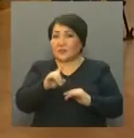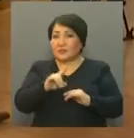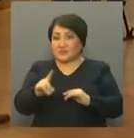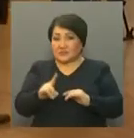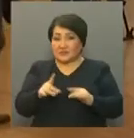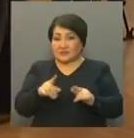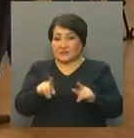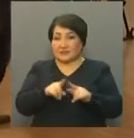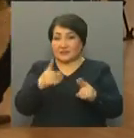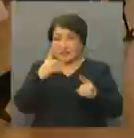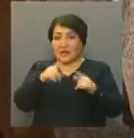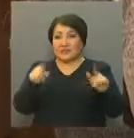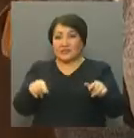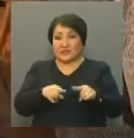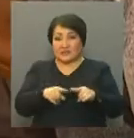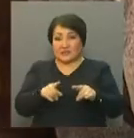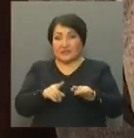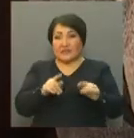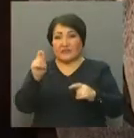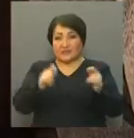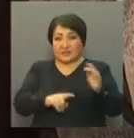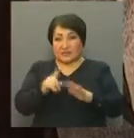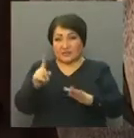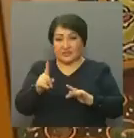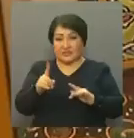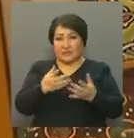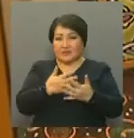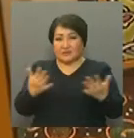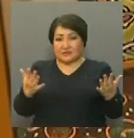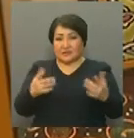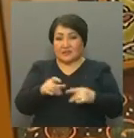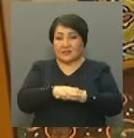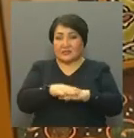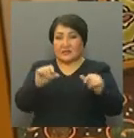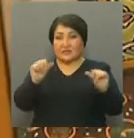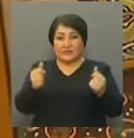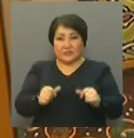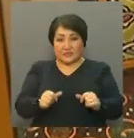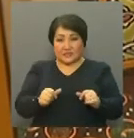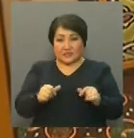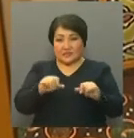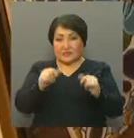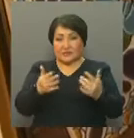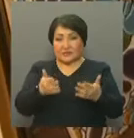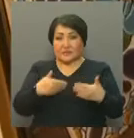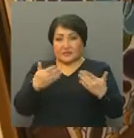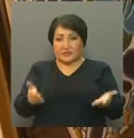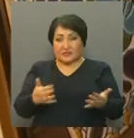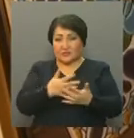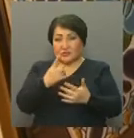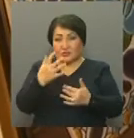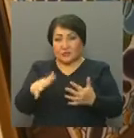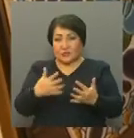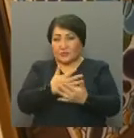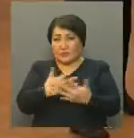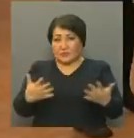ұйымдастырылды. Биылғы көрмеге парсы халқының жәдігерлері қойылыпты. Мұражайдан 150-ге жуық экспонатты тамашалауға болады. Одан өзге